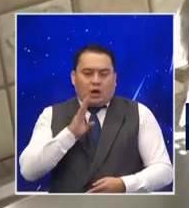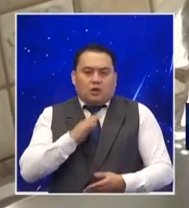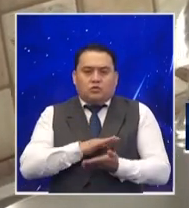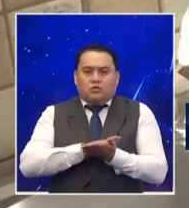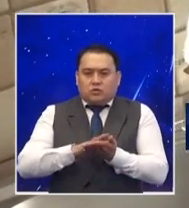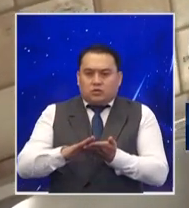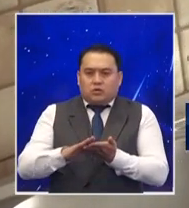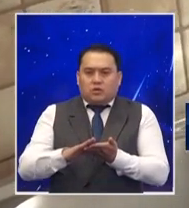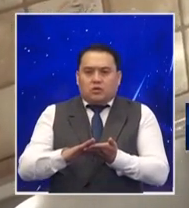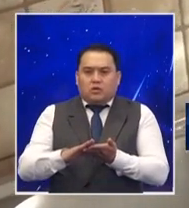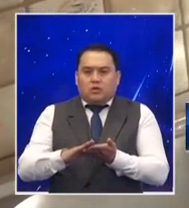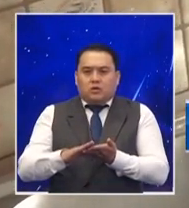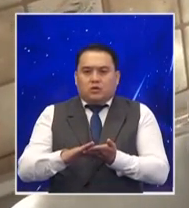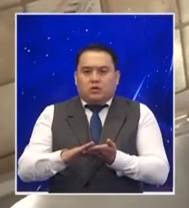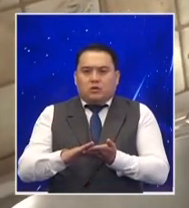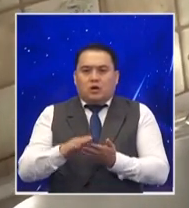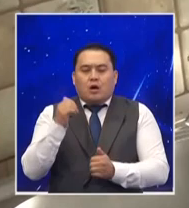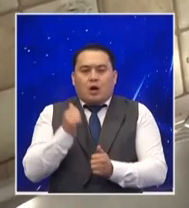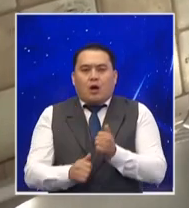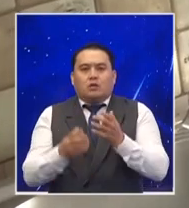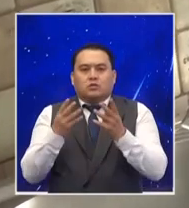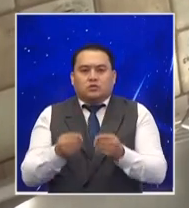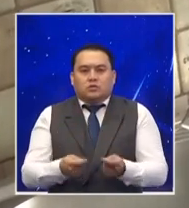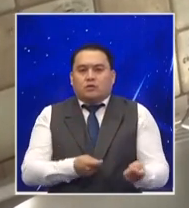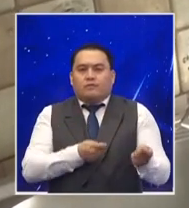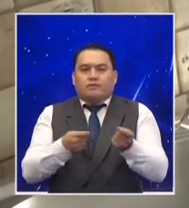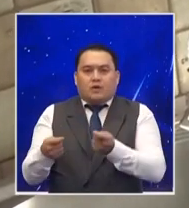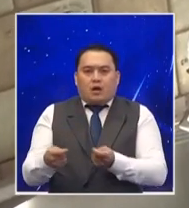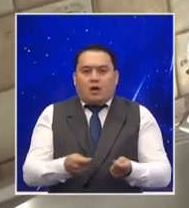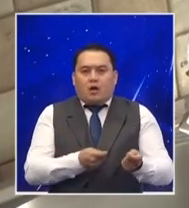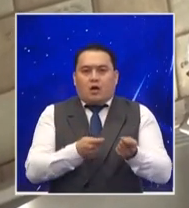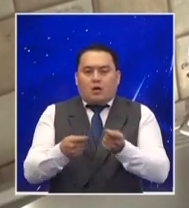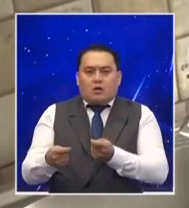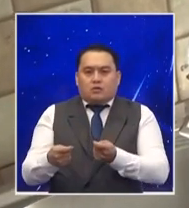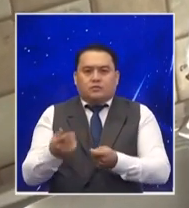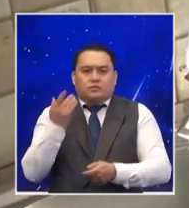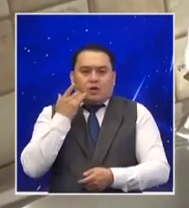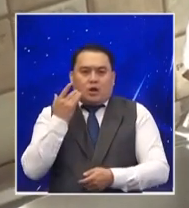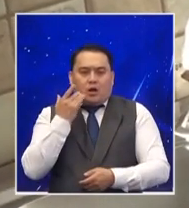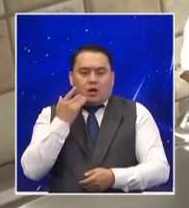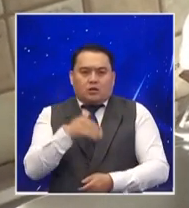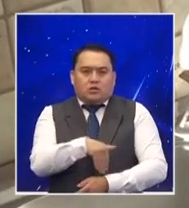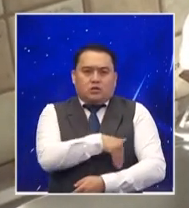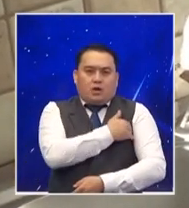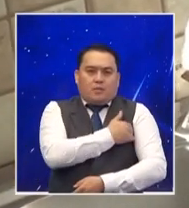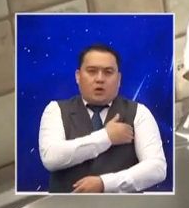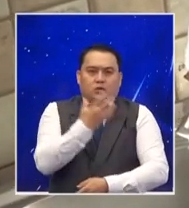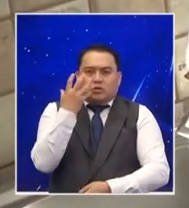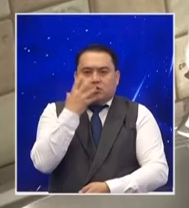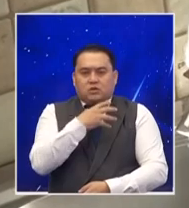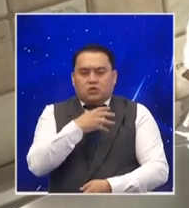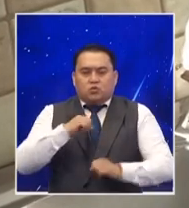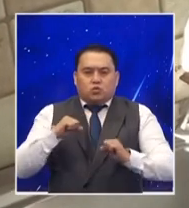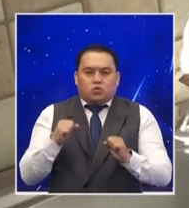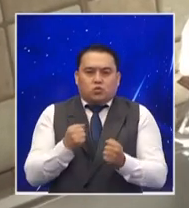Сондықтан мына таза суға жетпейді. Күнде үйден даладан тасығанша далаға да шықпайтын болды. Үйіміздің температурасы да жақсы, ыстық суда, суық